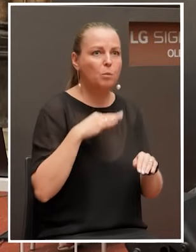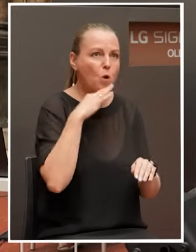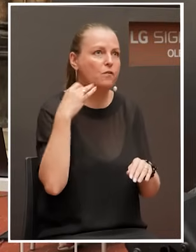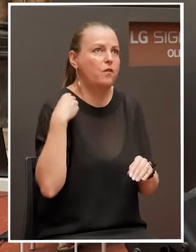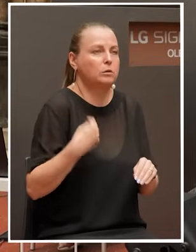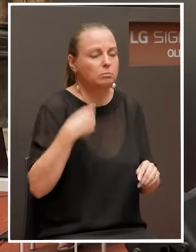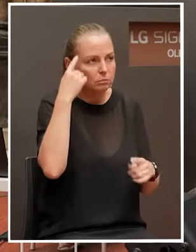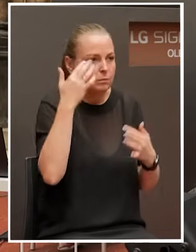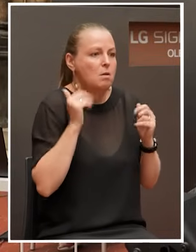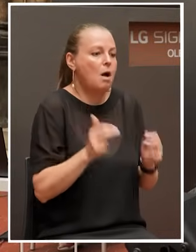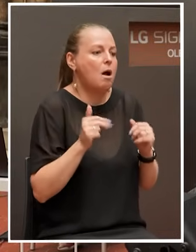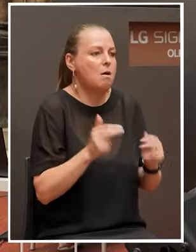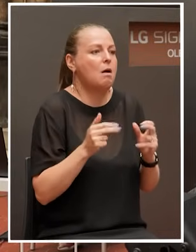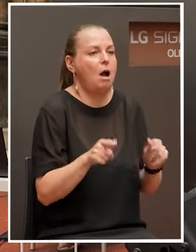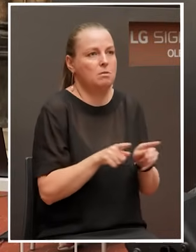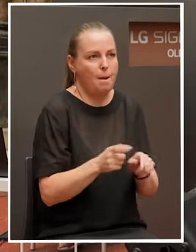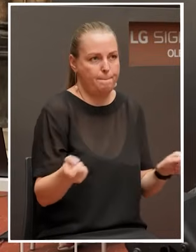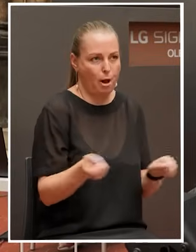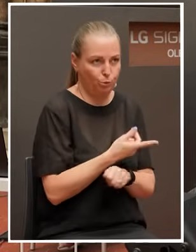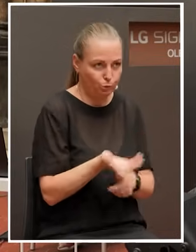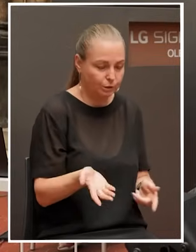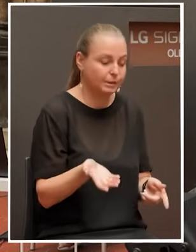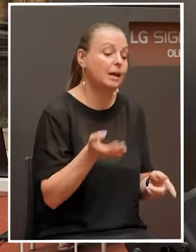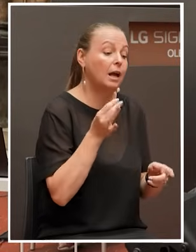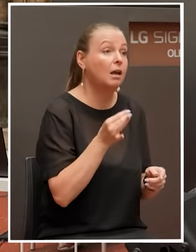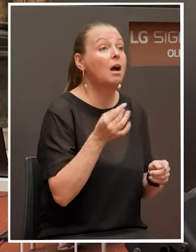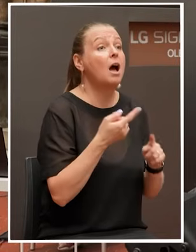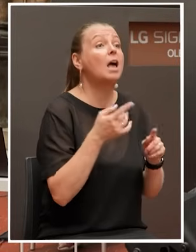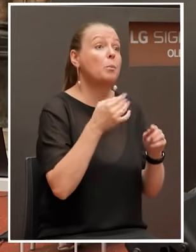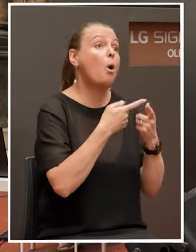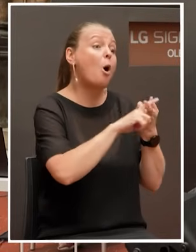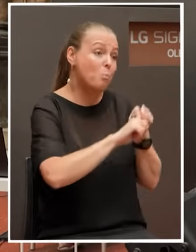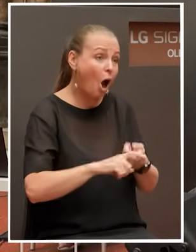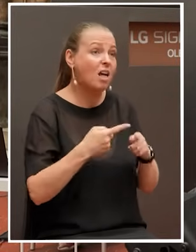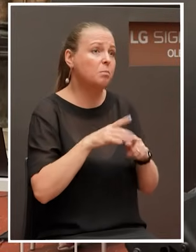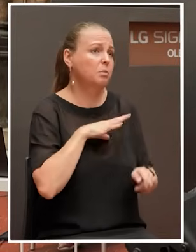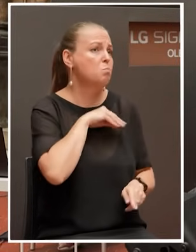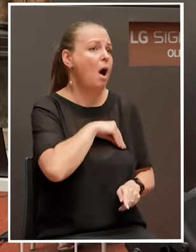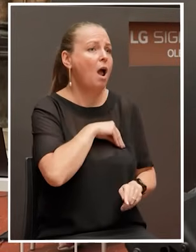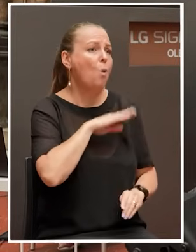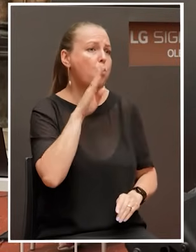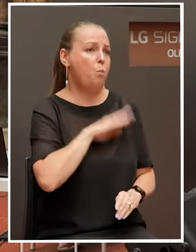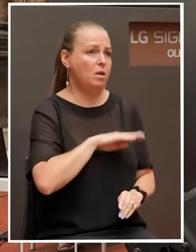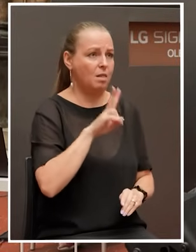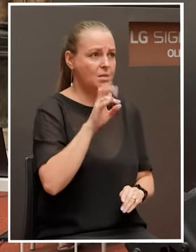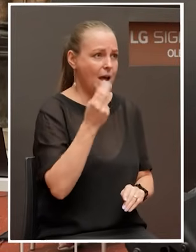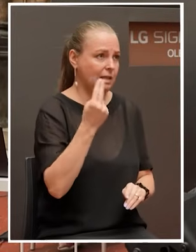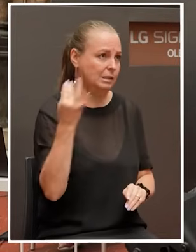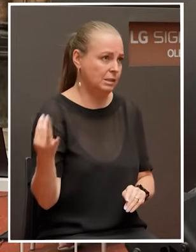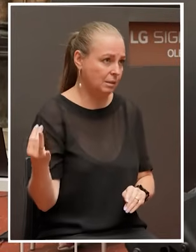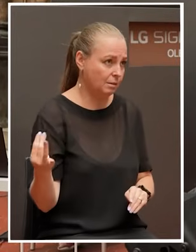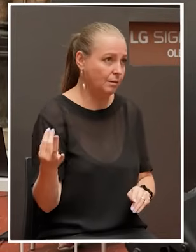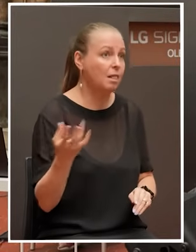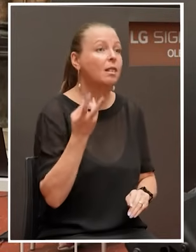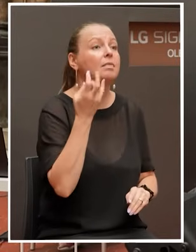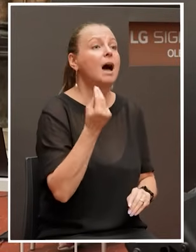так получилось? И один из ответов был, безусловно, моральный упадок нации. А моральный упадок нации, он где у нас? Он, конечно,